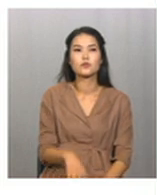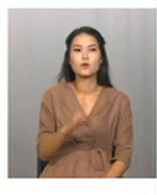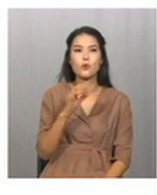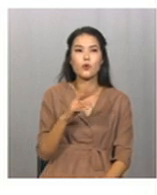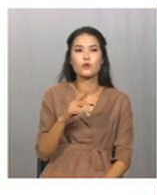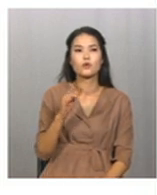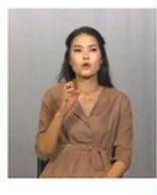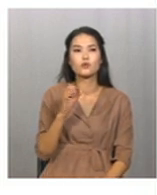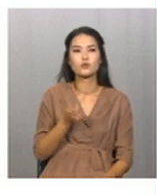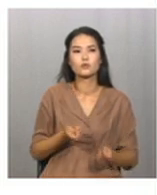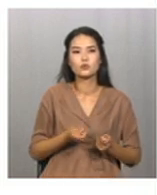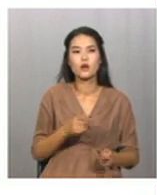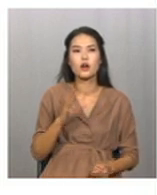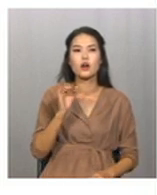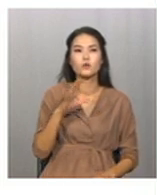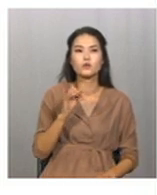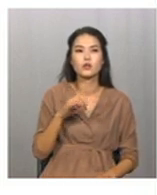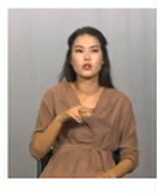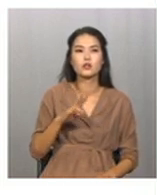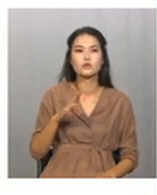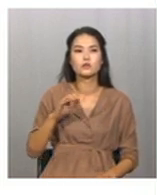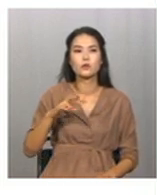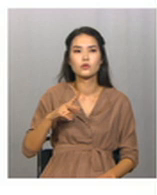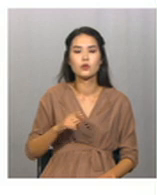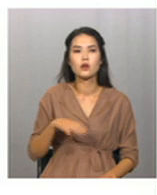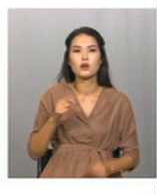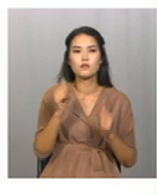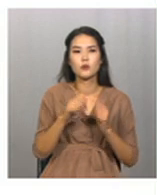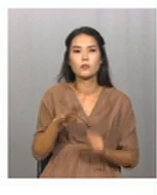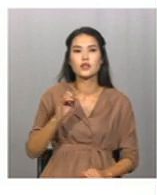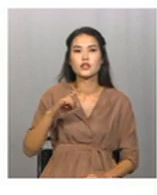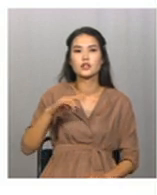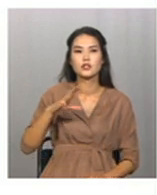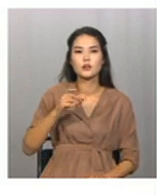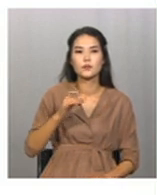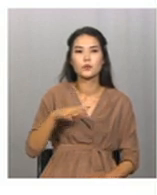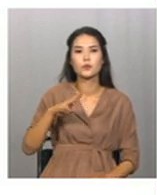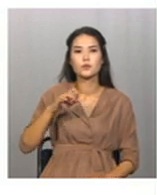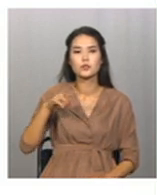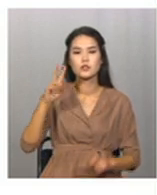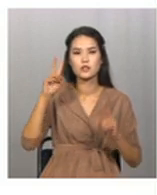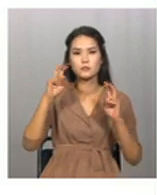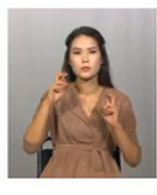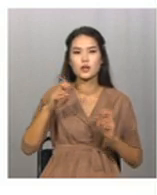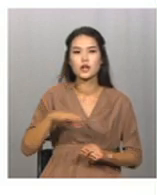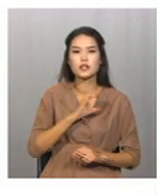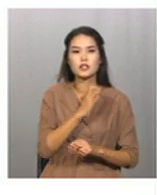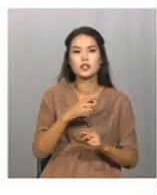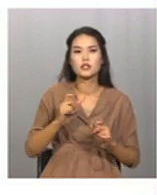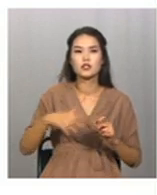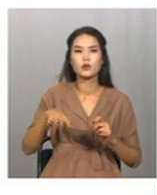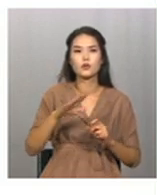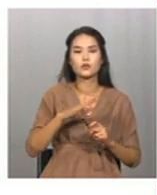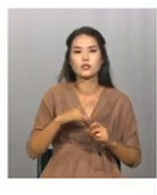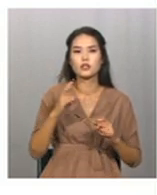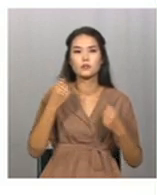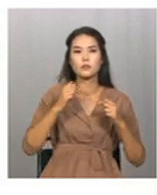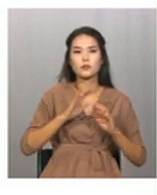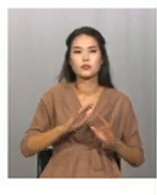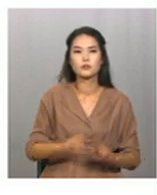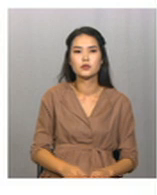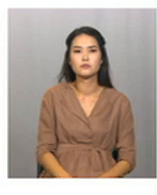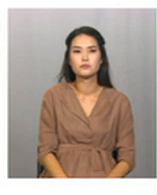журналист, аудитория – Лев Николаевич Толстой, форма – интервью, тема – «Сила народная непобедима».